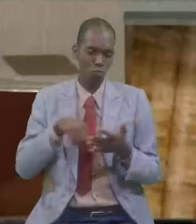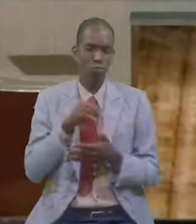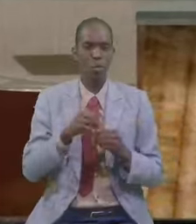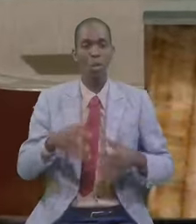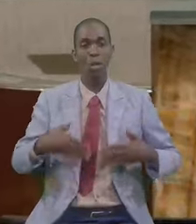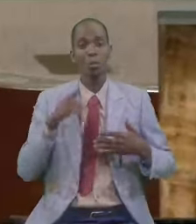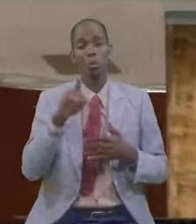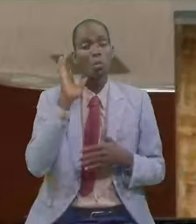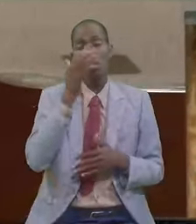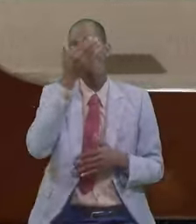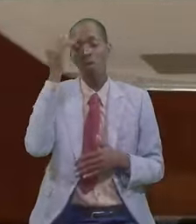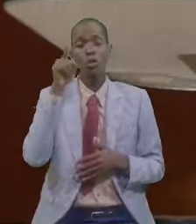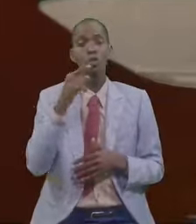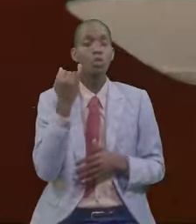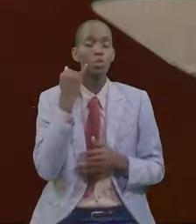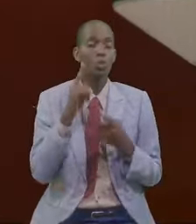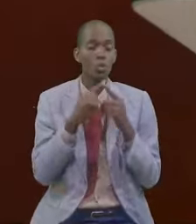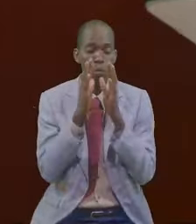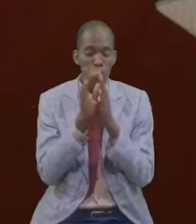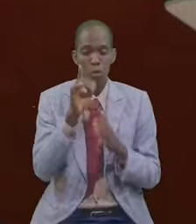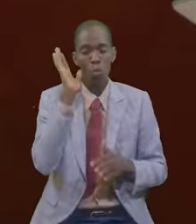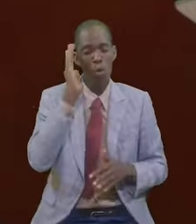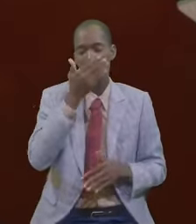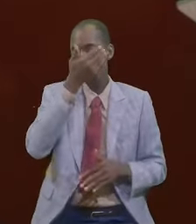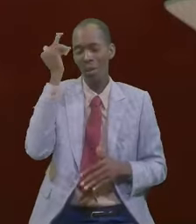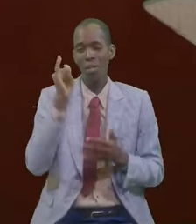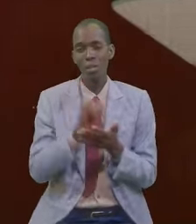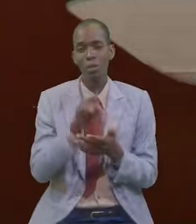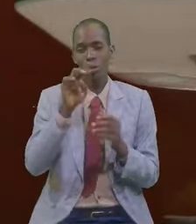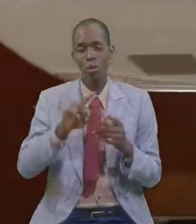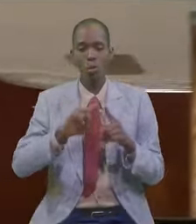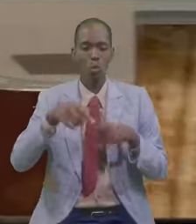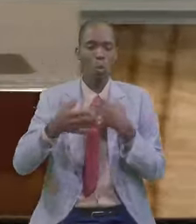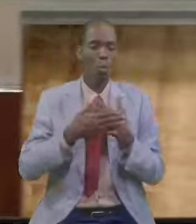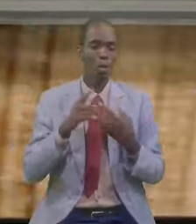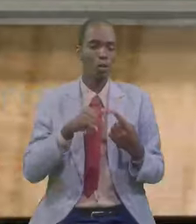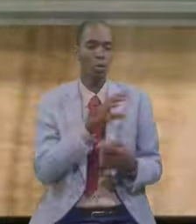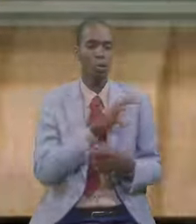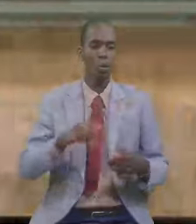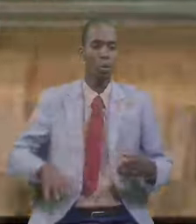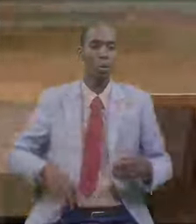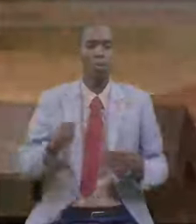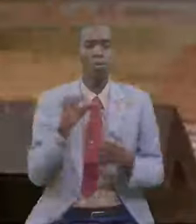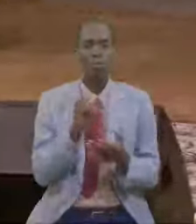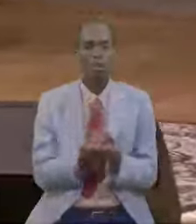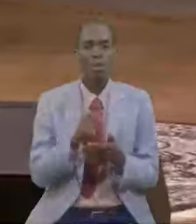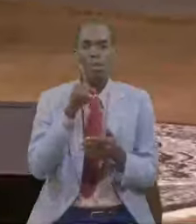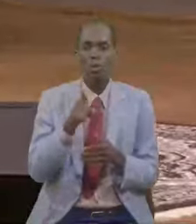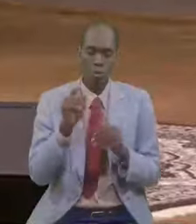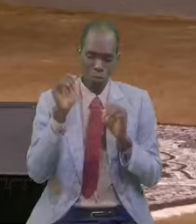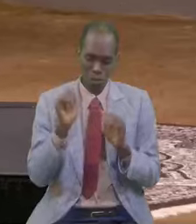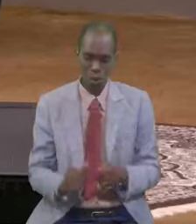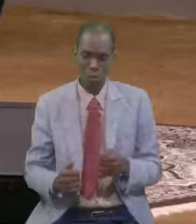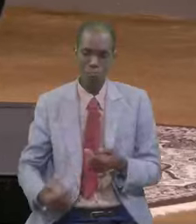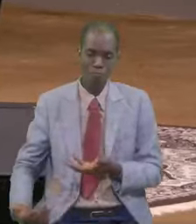ses faiblesses, on oublie qu'on doit prier, on oublie qu'on doit aller à la croix, pour qu'on regarde